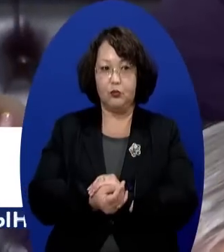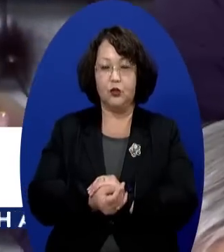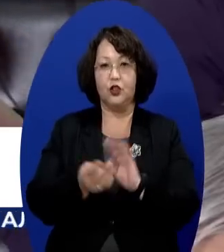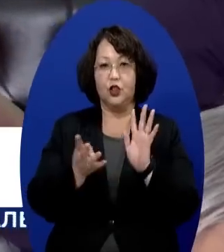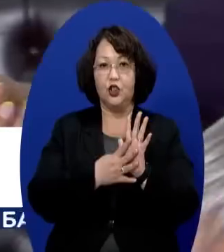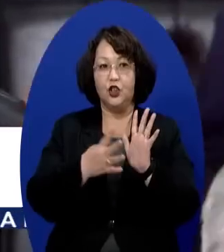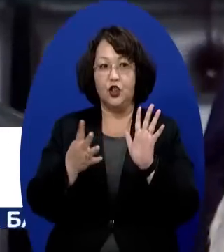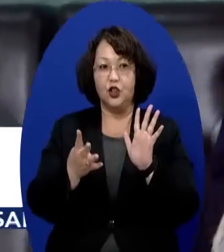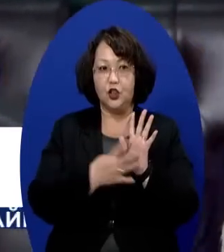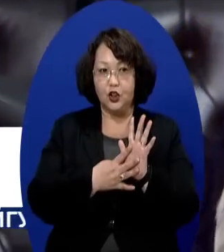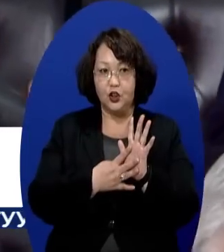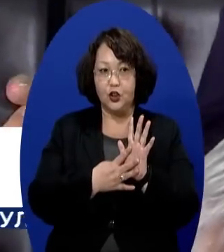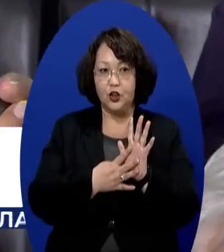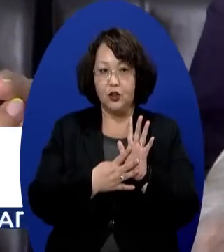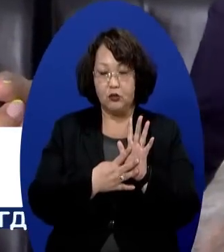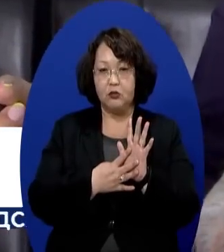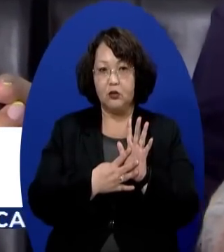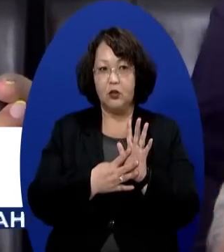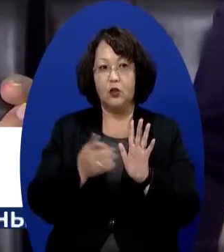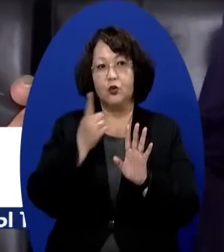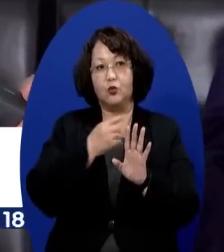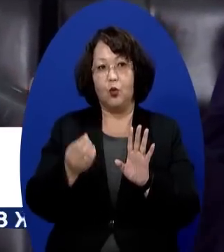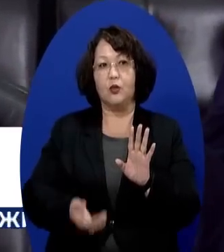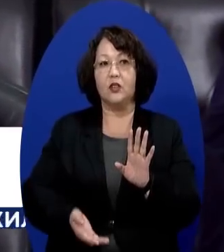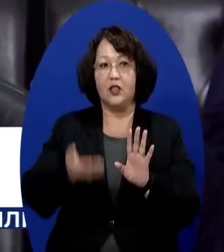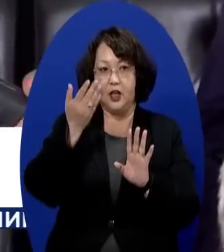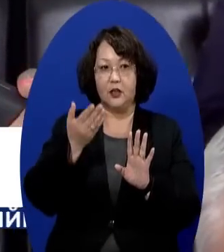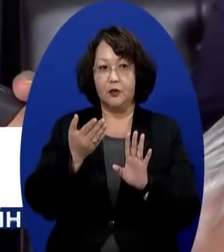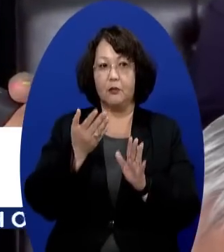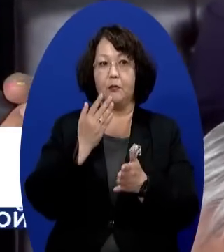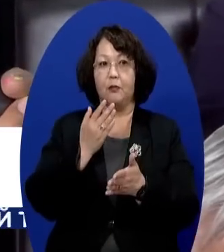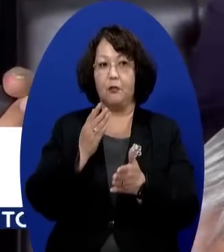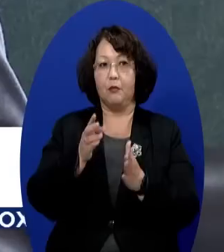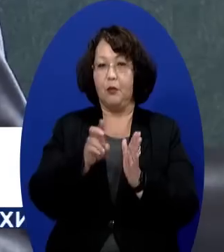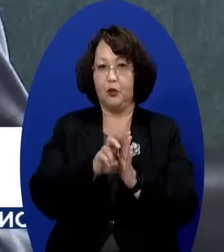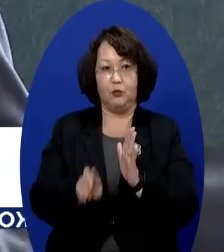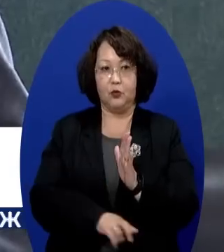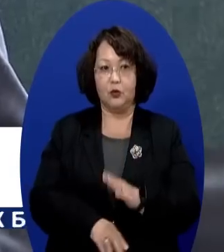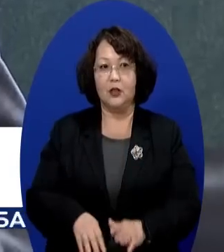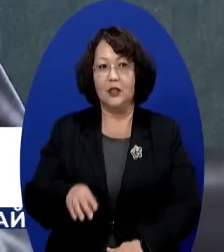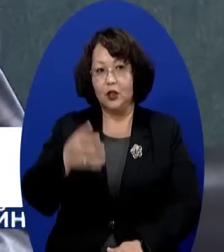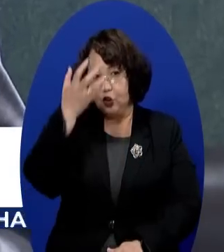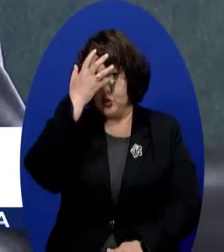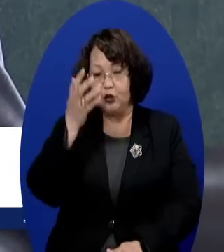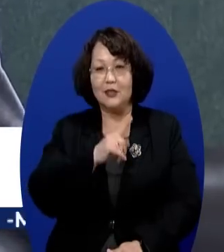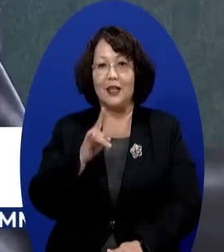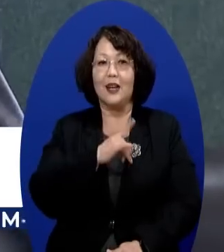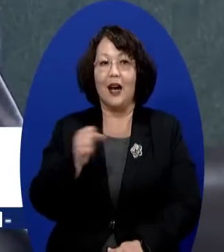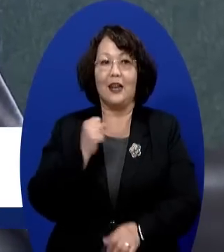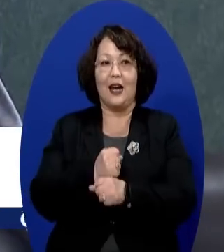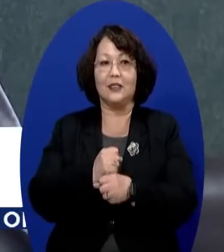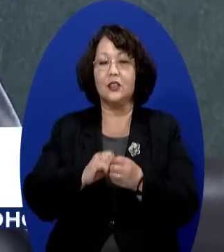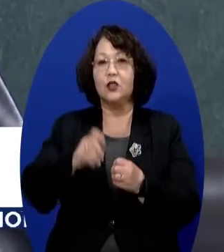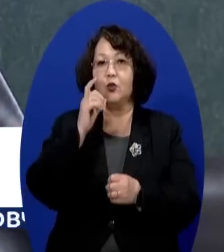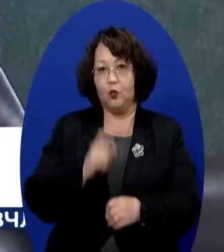99 гэж нэг тоо хэллээ. Ямар ч байсан 100-аас дээш гаргаж болмоо гэсэн нөхцөл. Засаг захирааны ажилтныг сонгуулиар